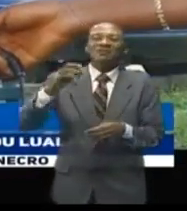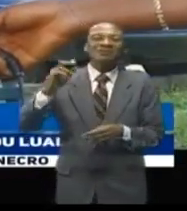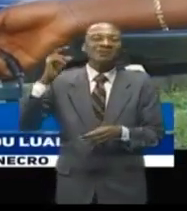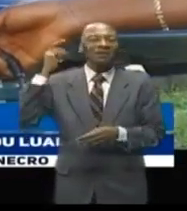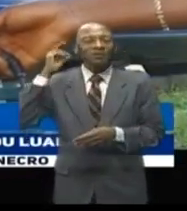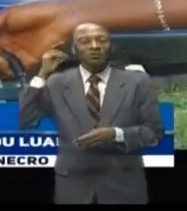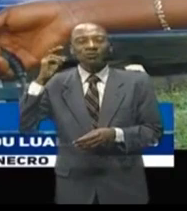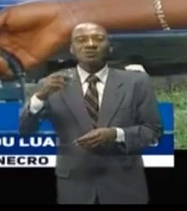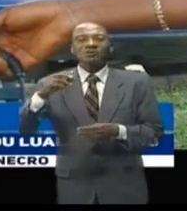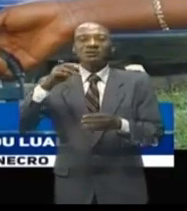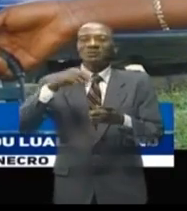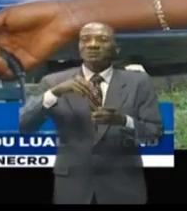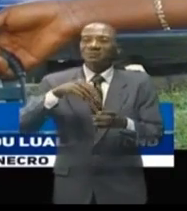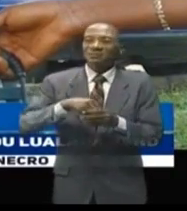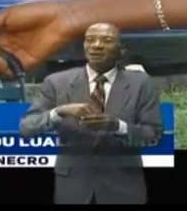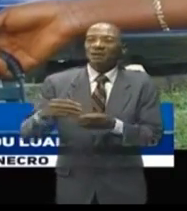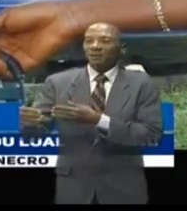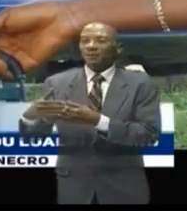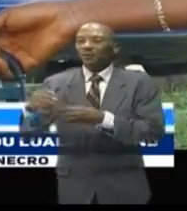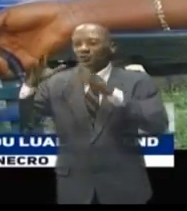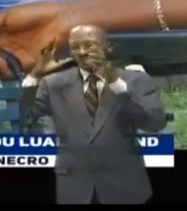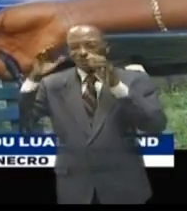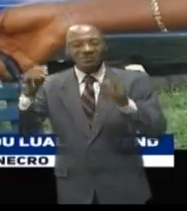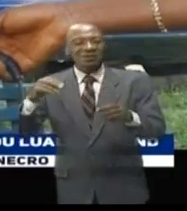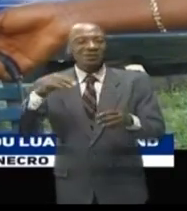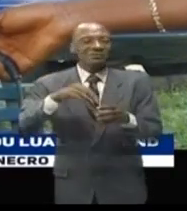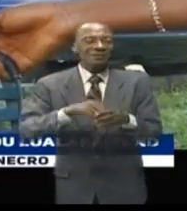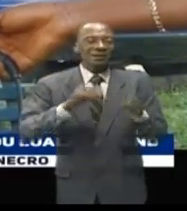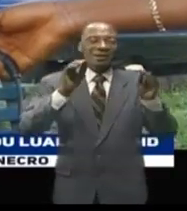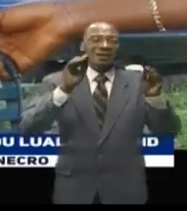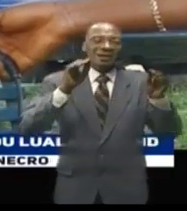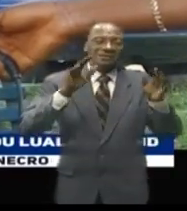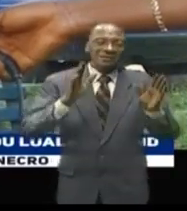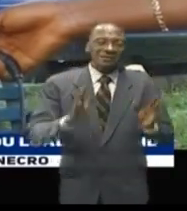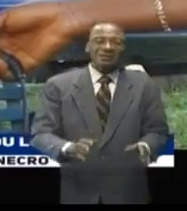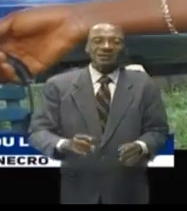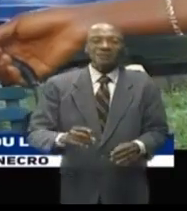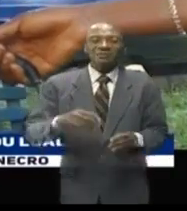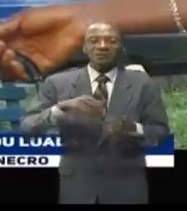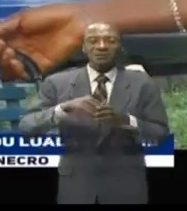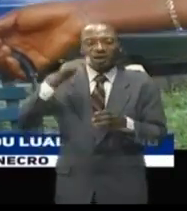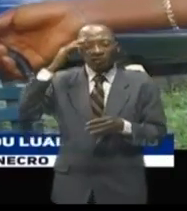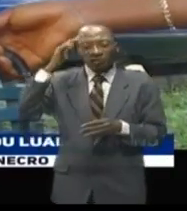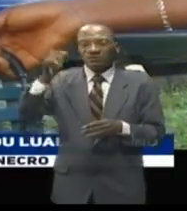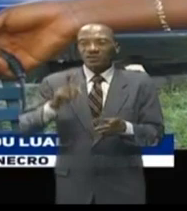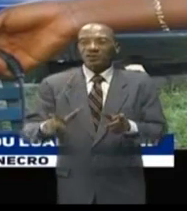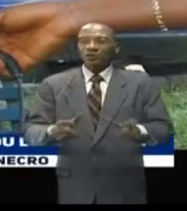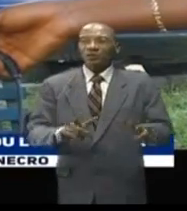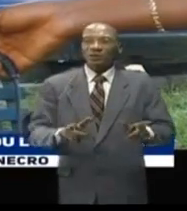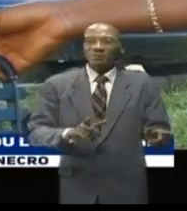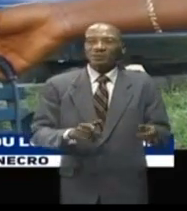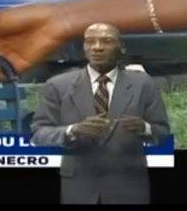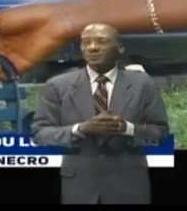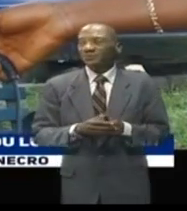gouverneur transmet ses condoléances à sa famille biologique aussi au chef de l'État Félix Antoine Tshisekedi